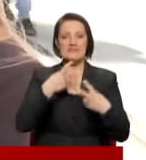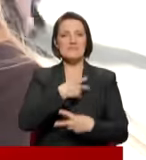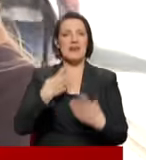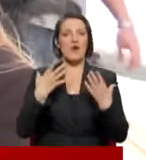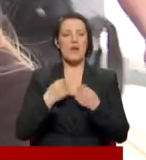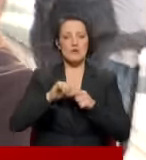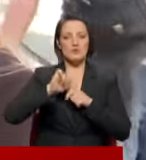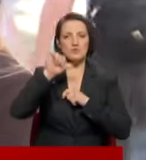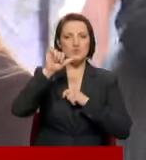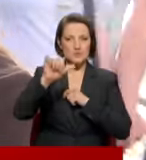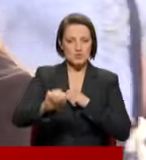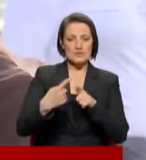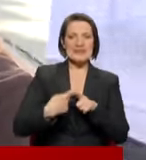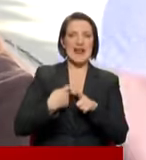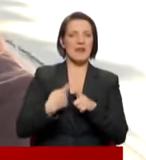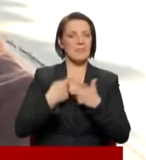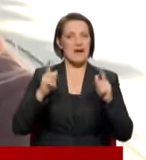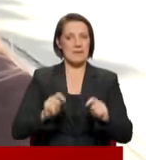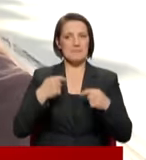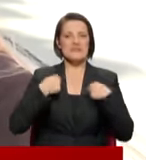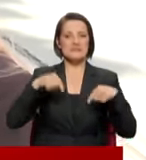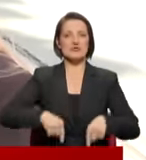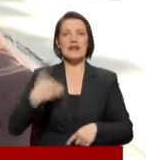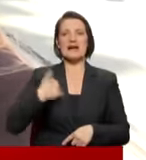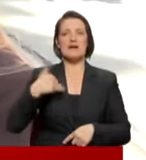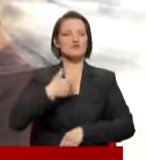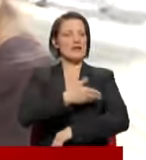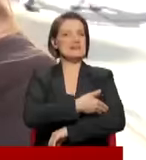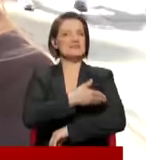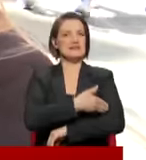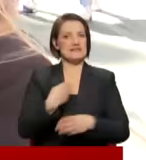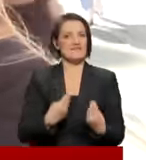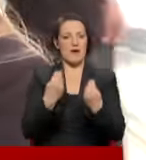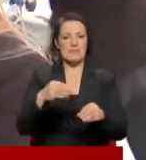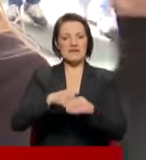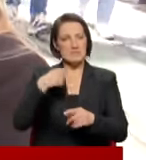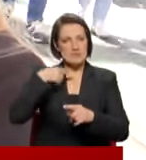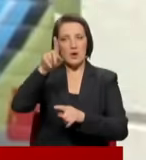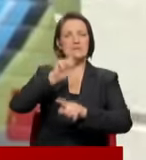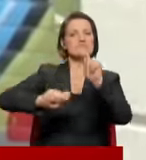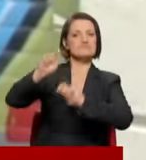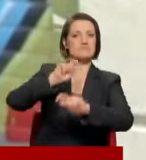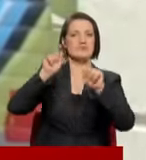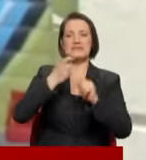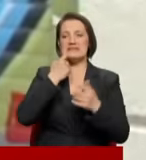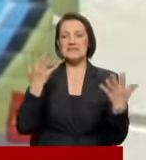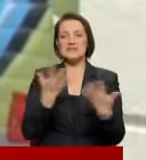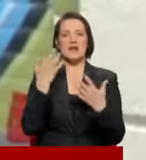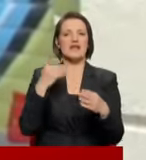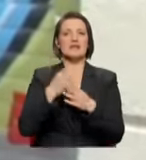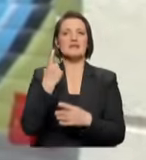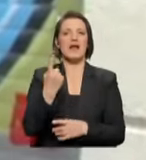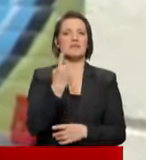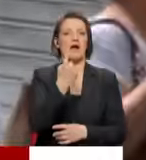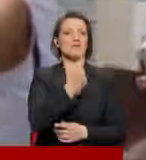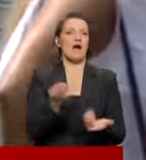olarak uzun vadeli kiralama yapalım. Biz buraları kamusal hizmete sunmak üzere biz oraları onaralım. Ve yıllar içinde bir bir